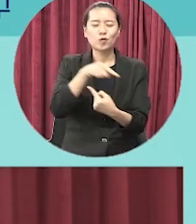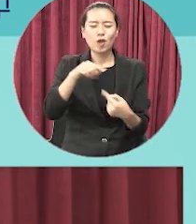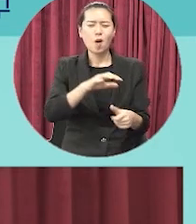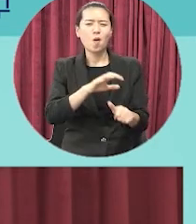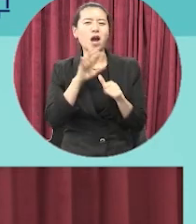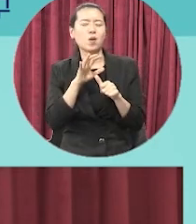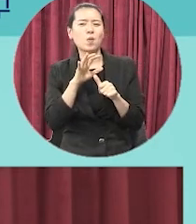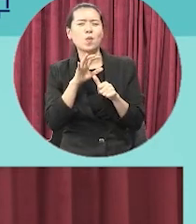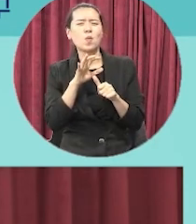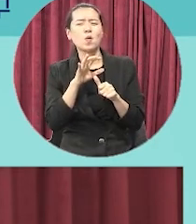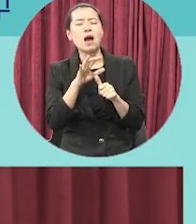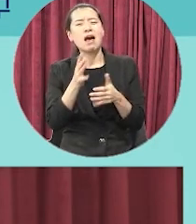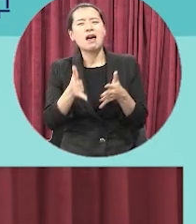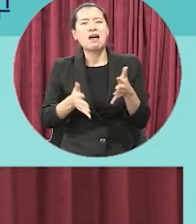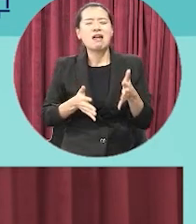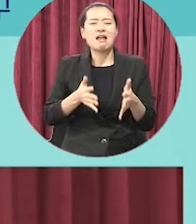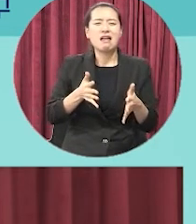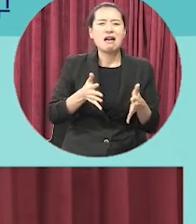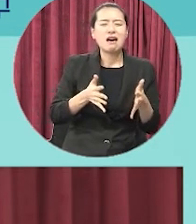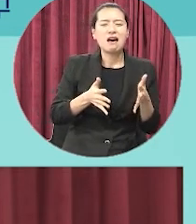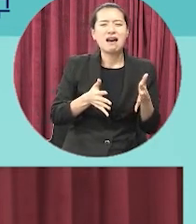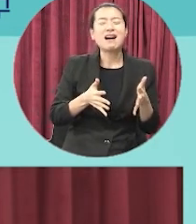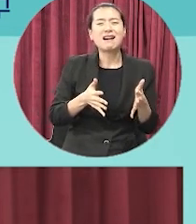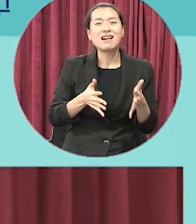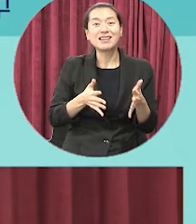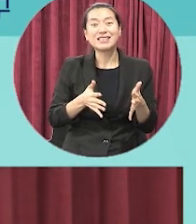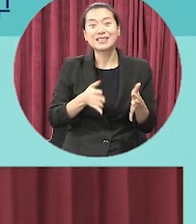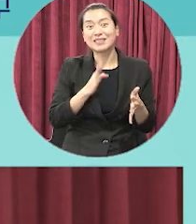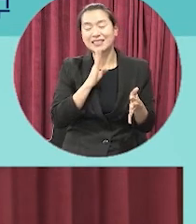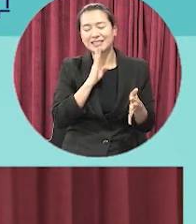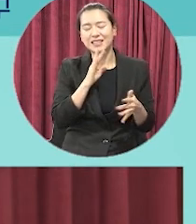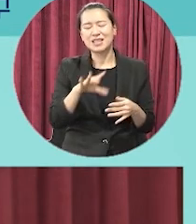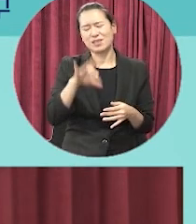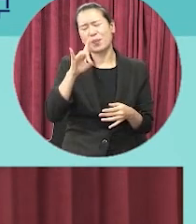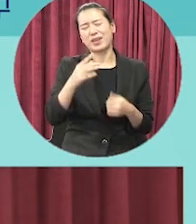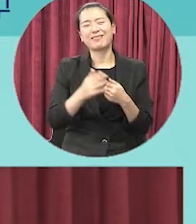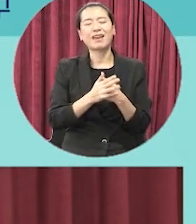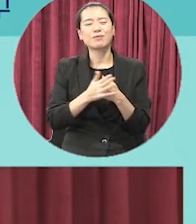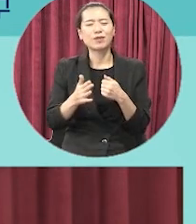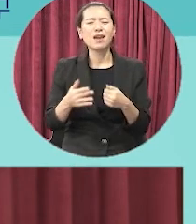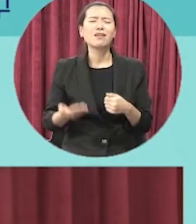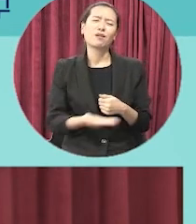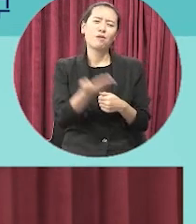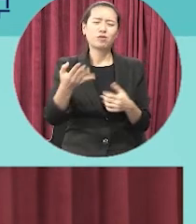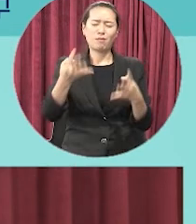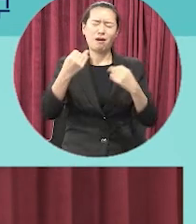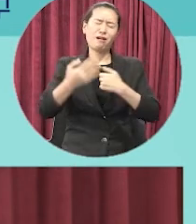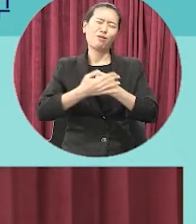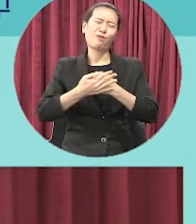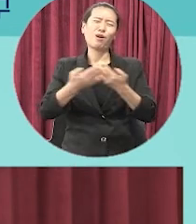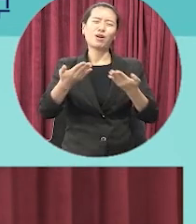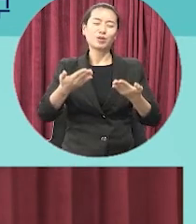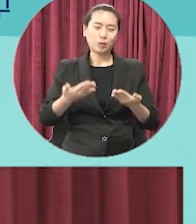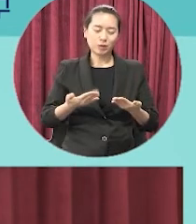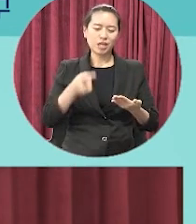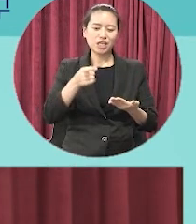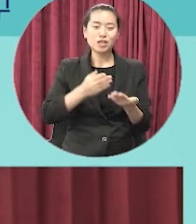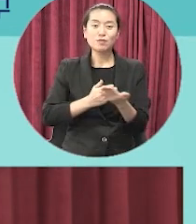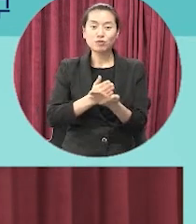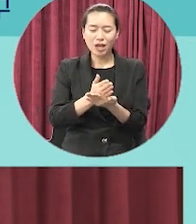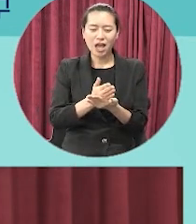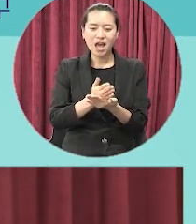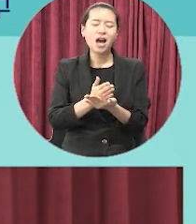것에 대해 회사의 좀 익숙치 라는 초기 분야인데요 여러분들이 많이 좀 도와 주셔서 및 2분야가 좀 더